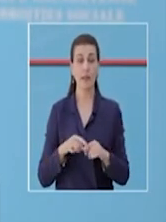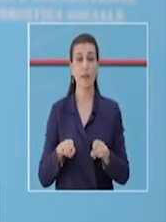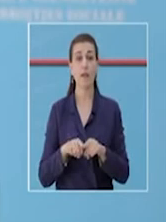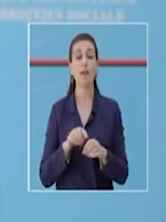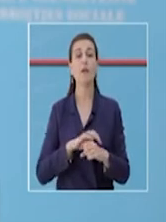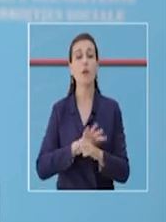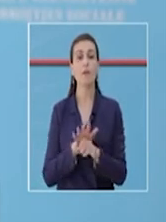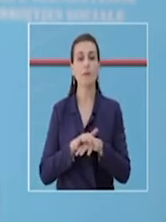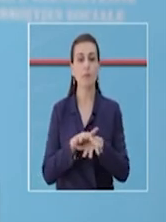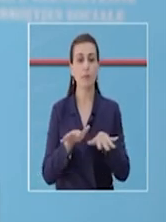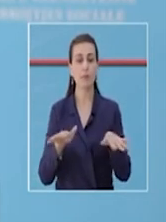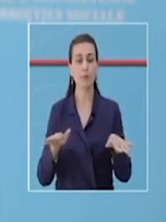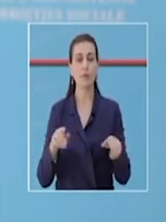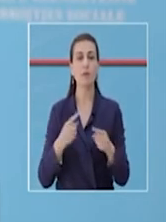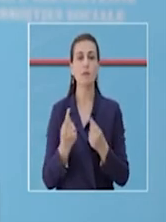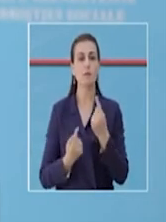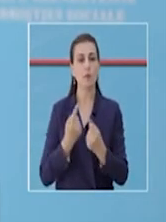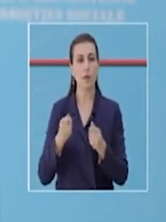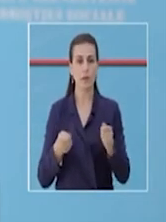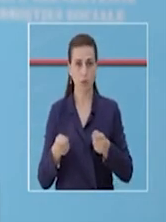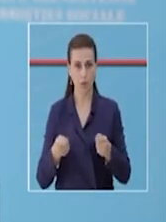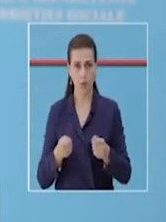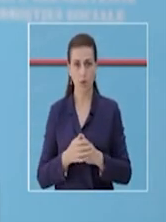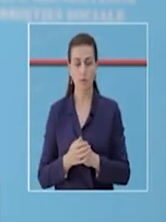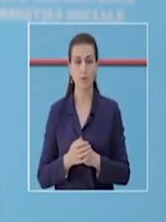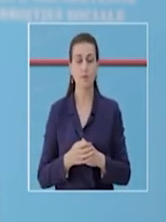mbartësve apo të sëmurve, kjo situatë është e kontrolluar.